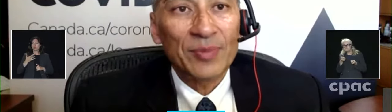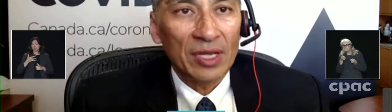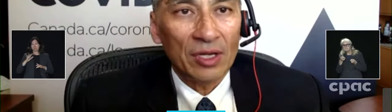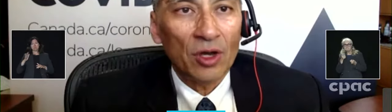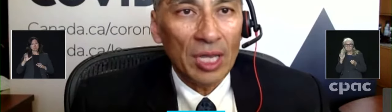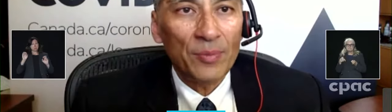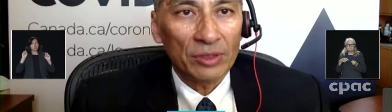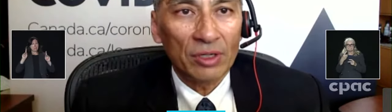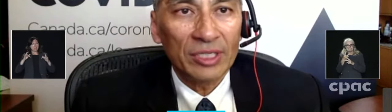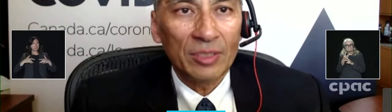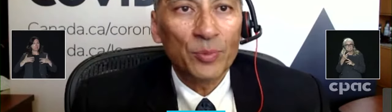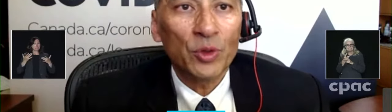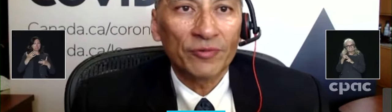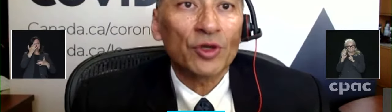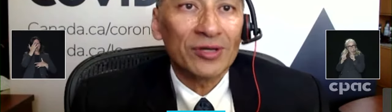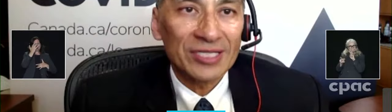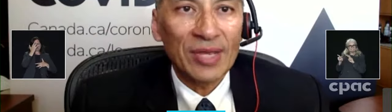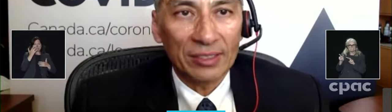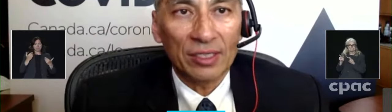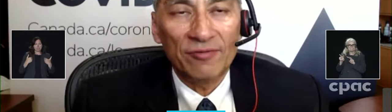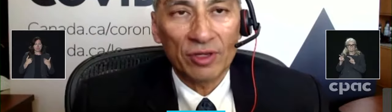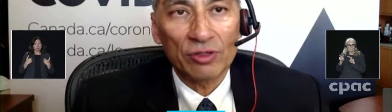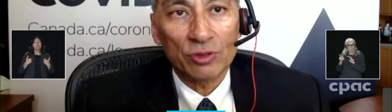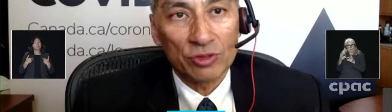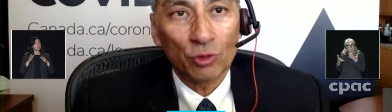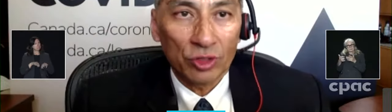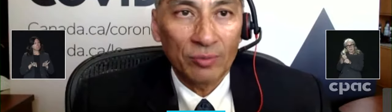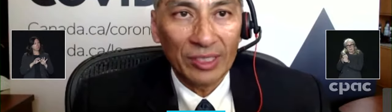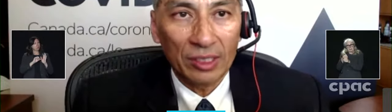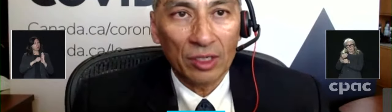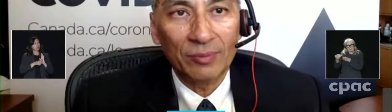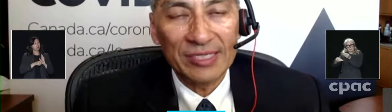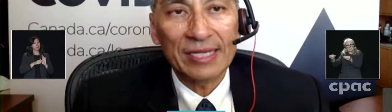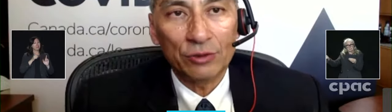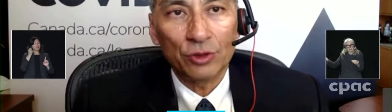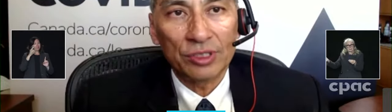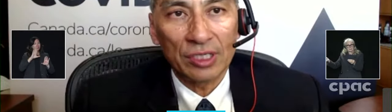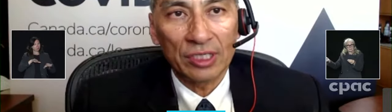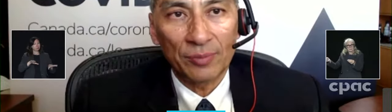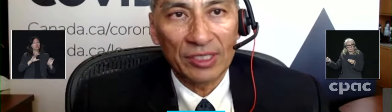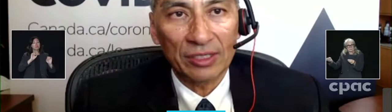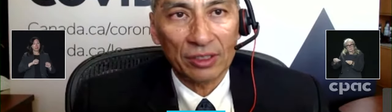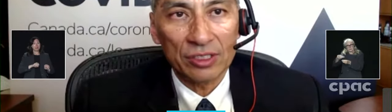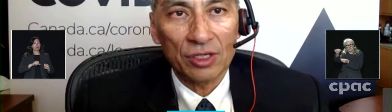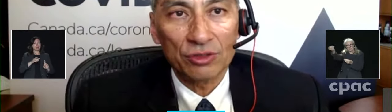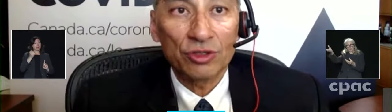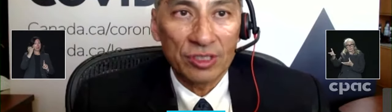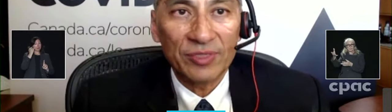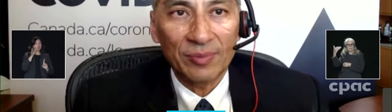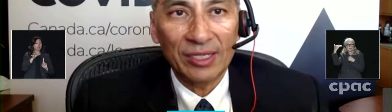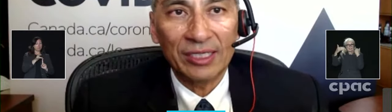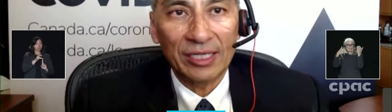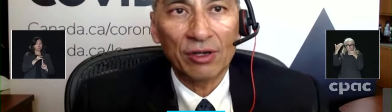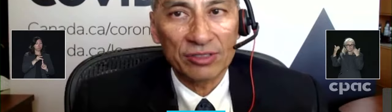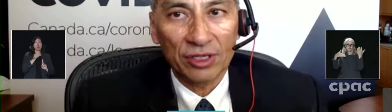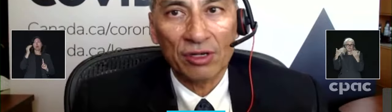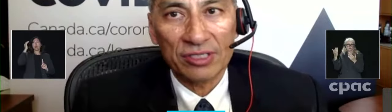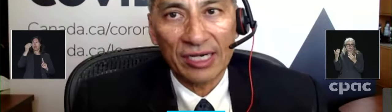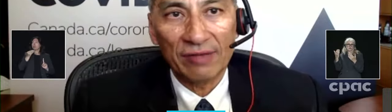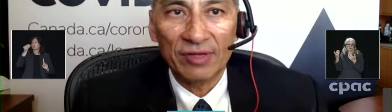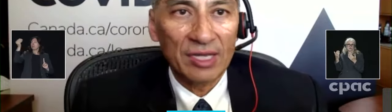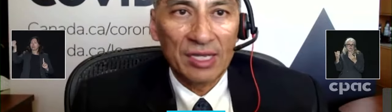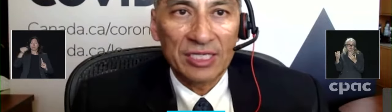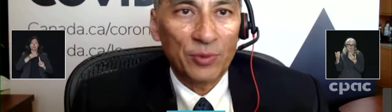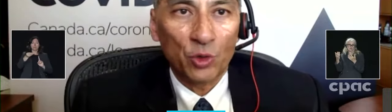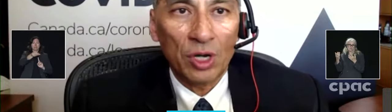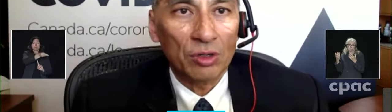un aspect important qu'ils peuvent transmettre les virus aux autres comme des adultes qui peut-être sont susceptibles à des conséquences